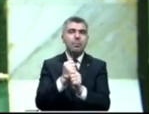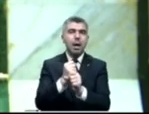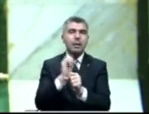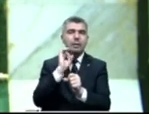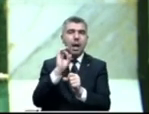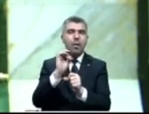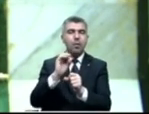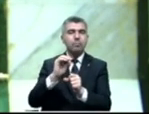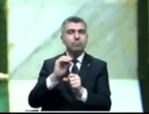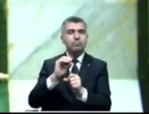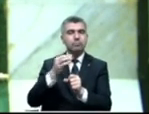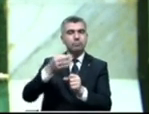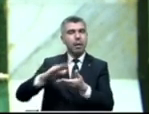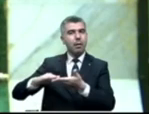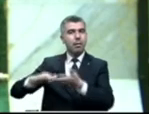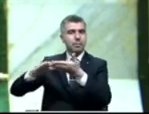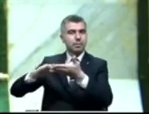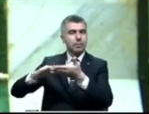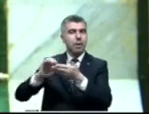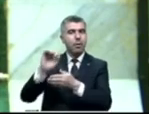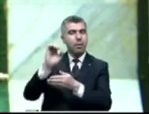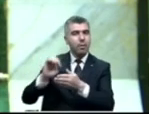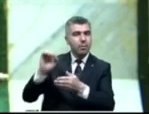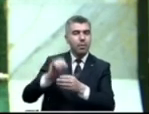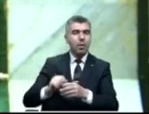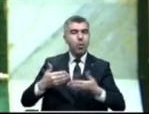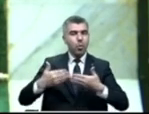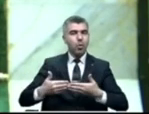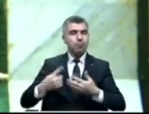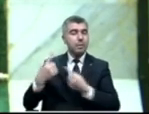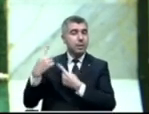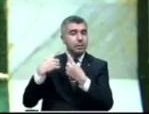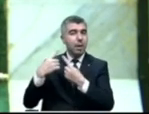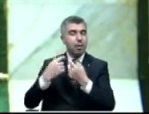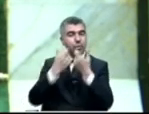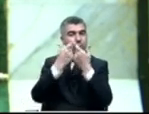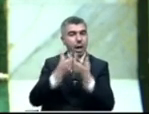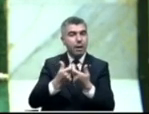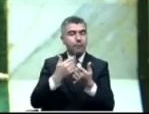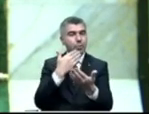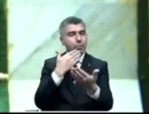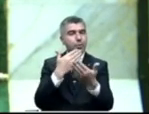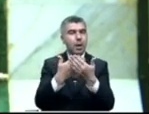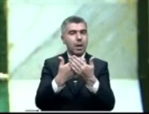في الخارج. احنا كنشوفوا اليوم وكنسمعوا مشكورة السيدة الوزيرة